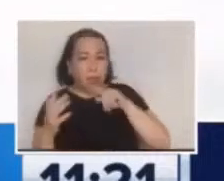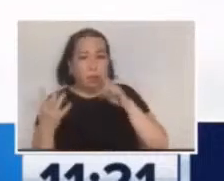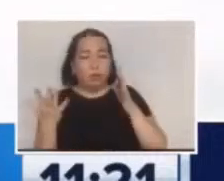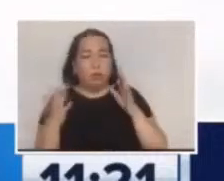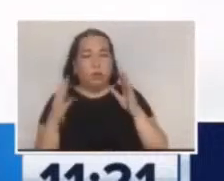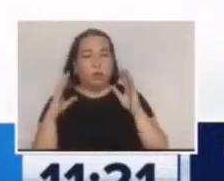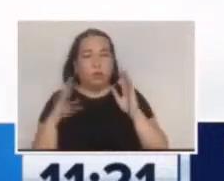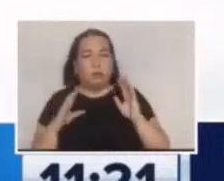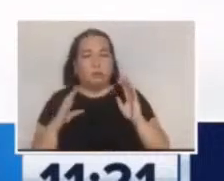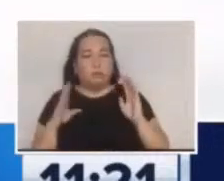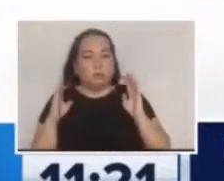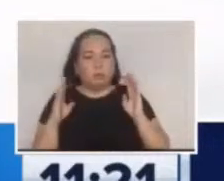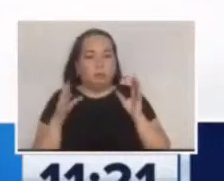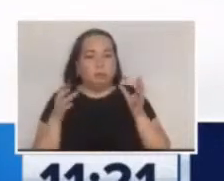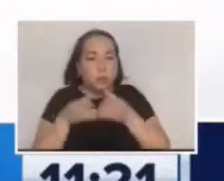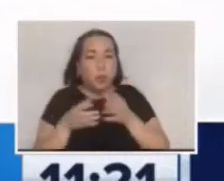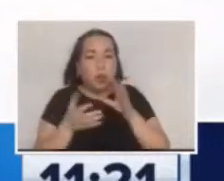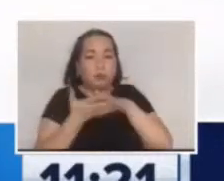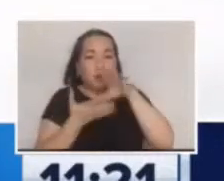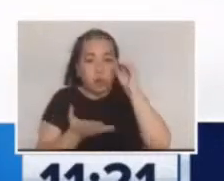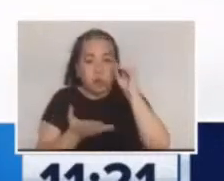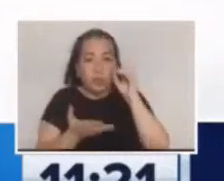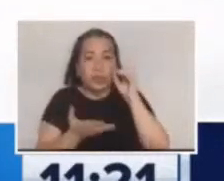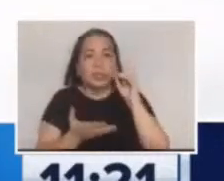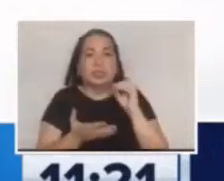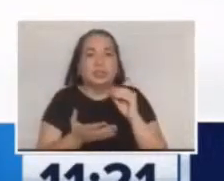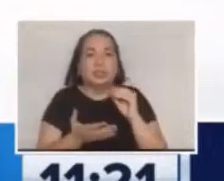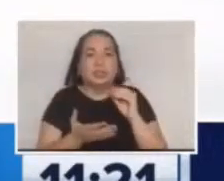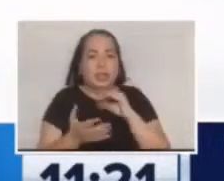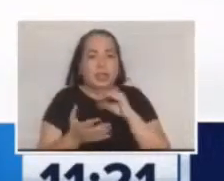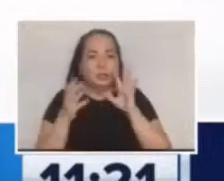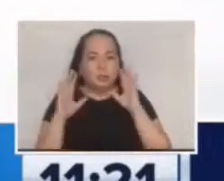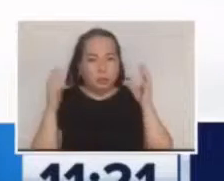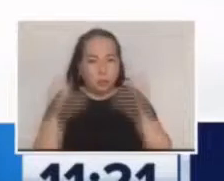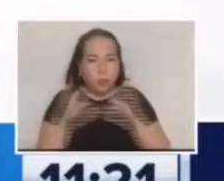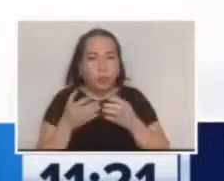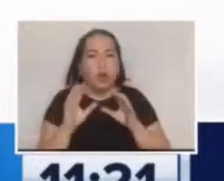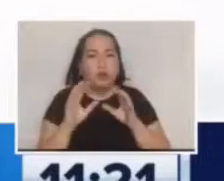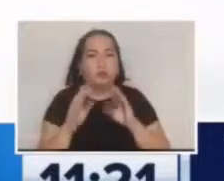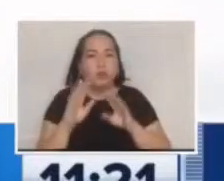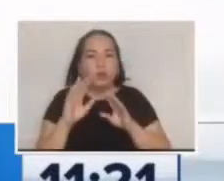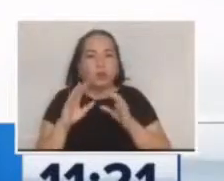sa ibang sites ay kailangan namin ng tulong ng mga